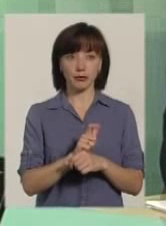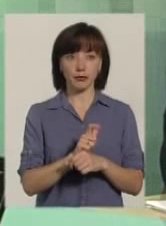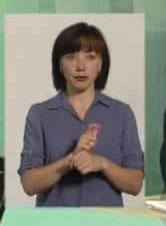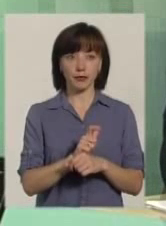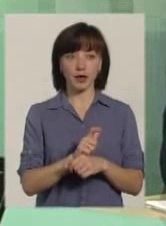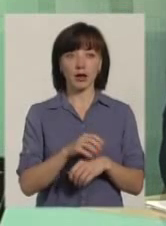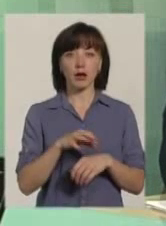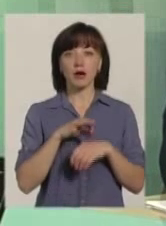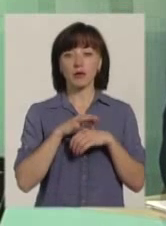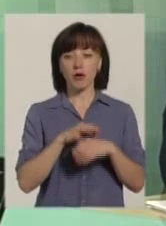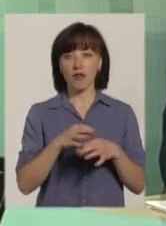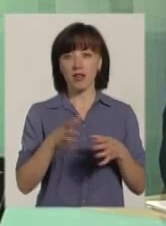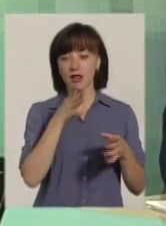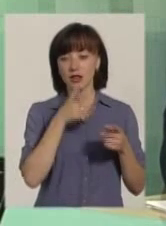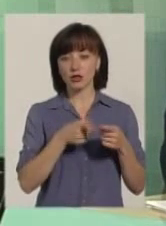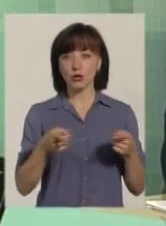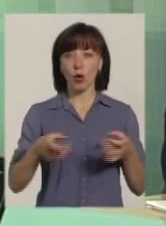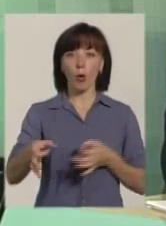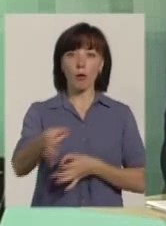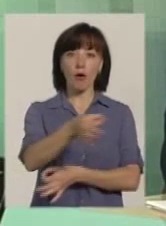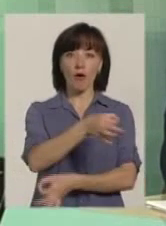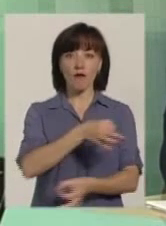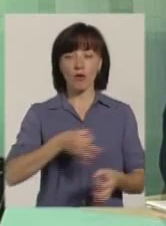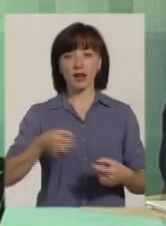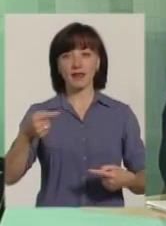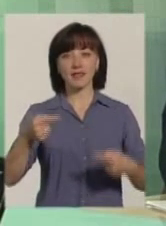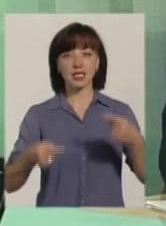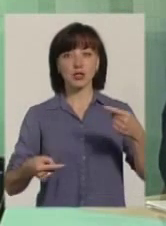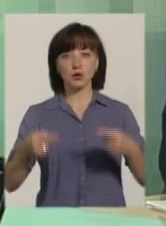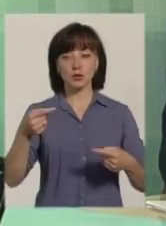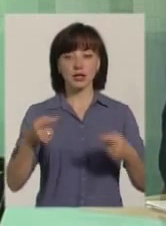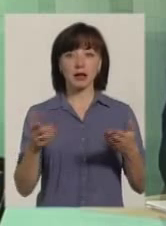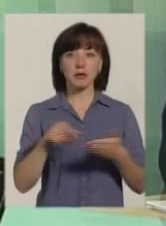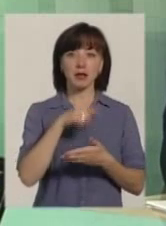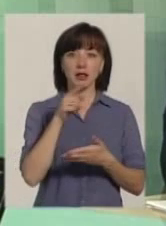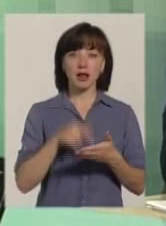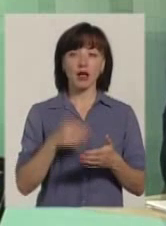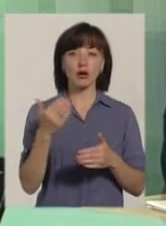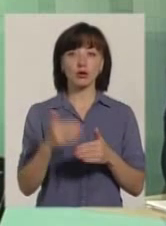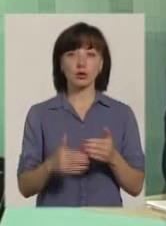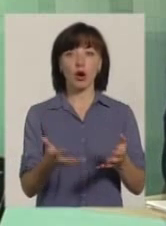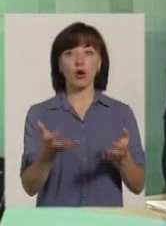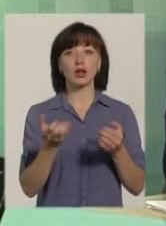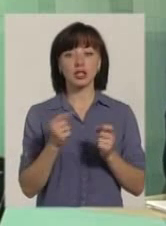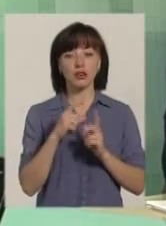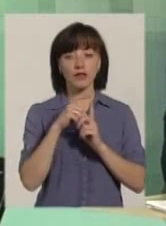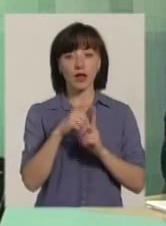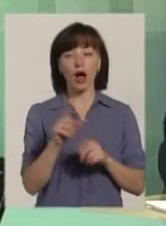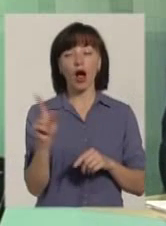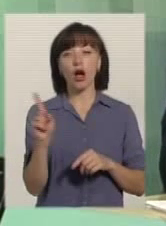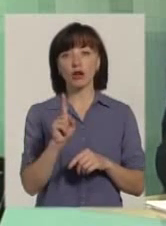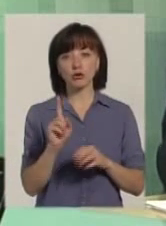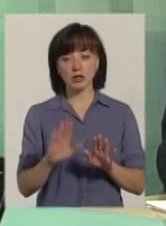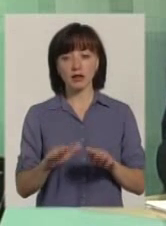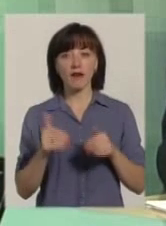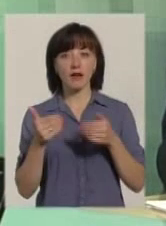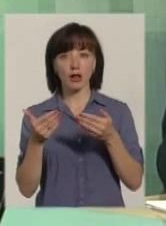провели часу в обговореннях, в дискусіях, на якісь питання вони вже одержали відповіді, а щось вони